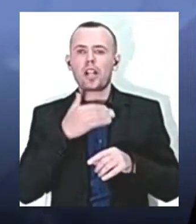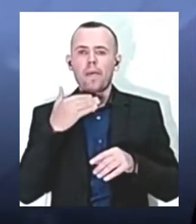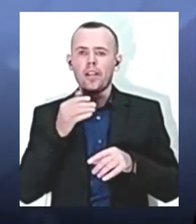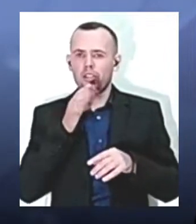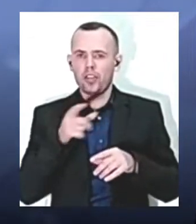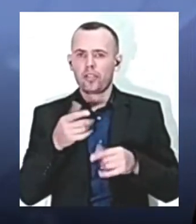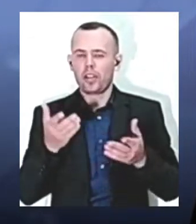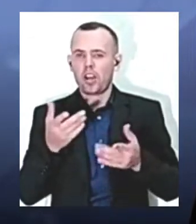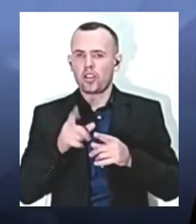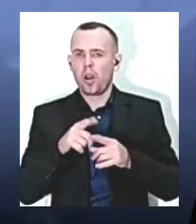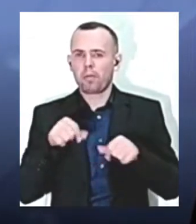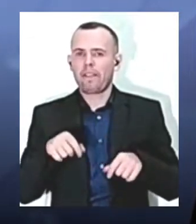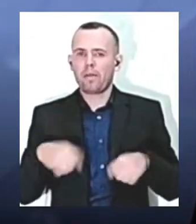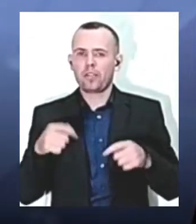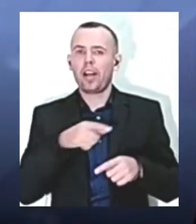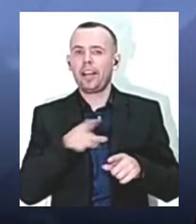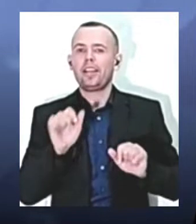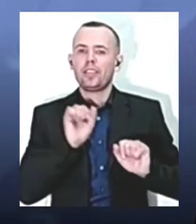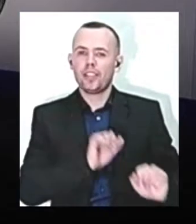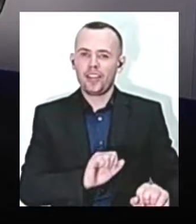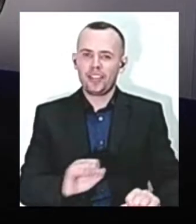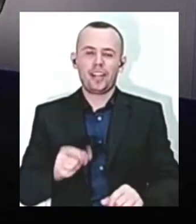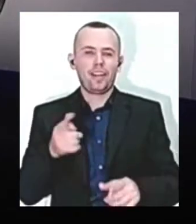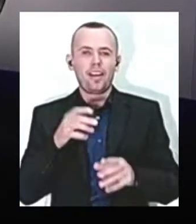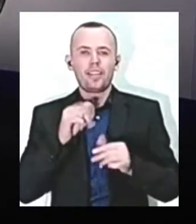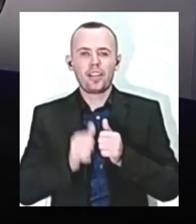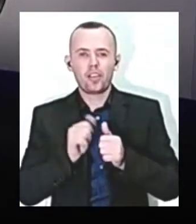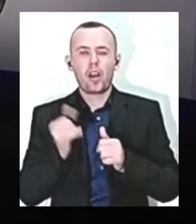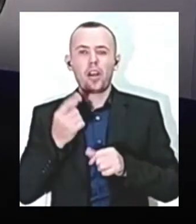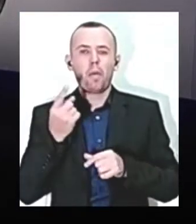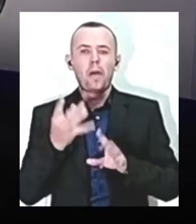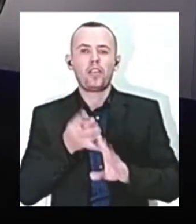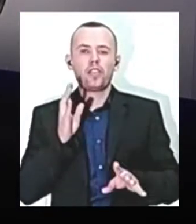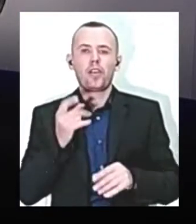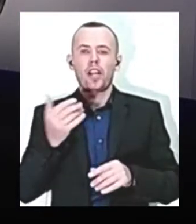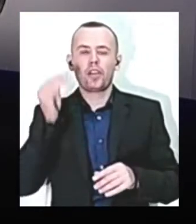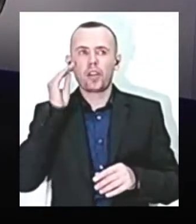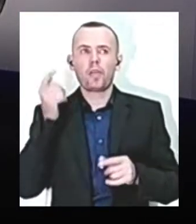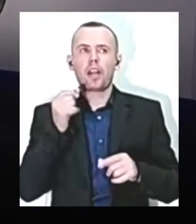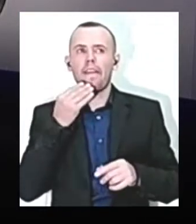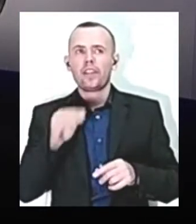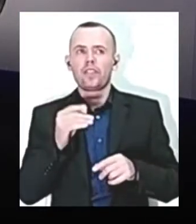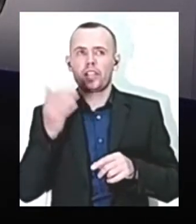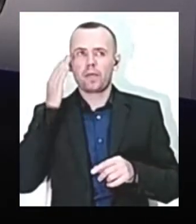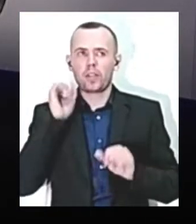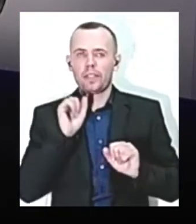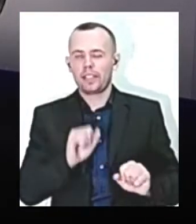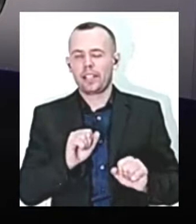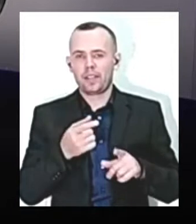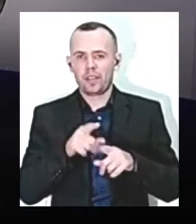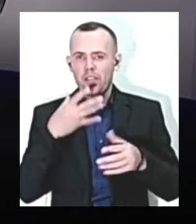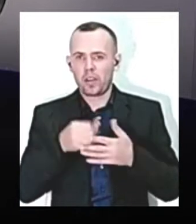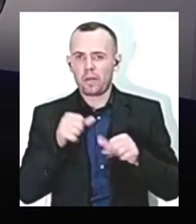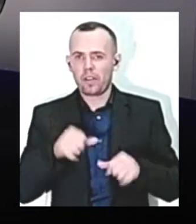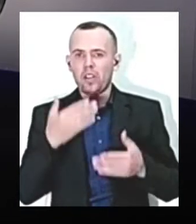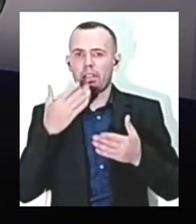їх захищали набагато частіше. І в першу чергу, на їхню думку, найефективніший спосіб захисту своїх прав – це звернення до суду. Так.